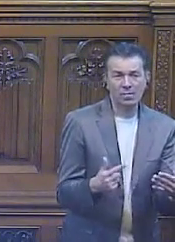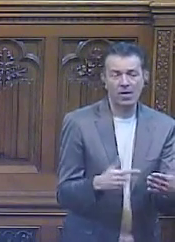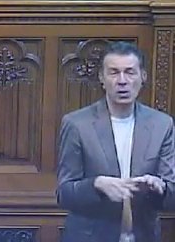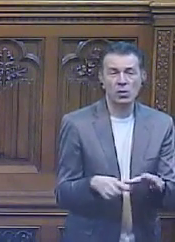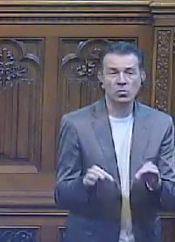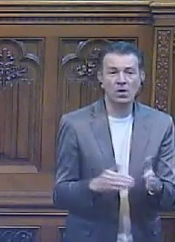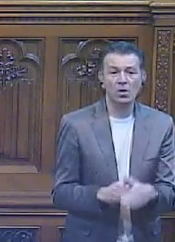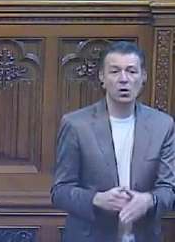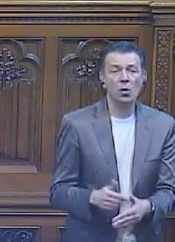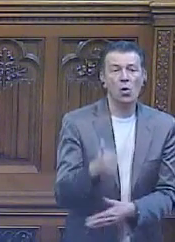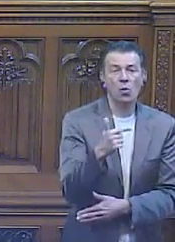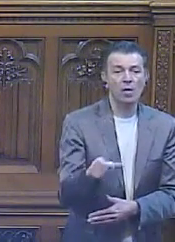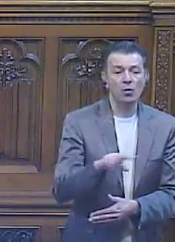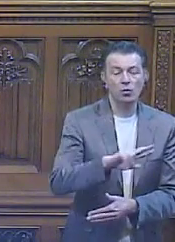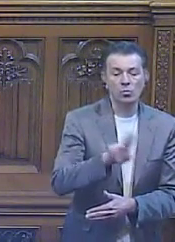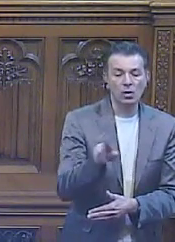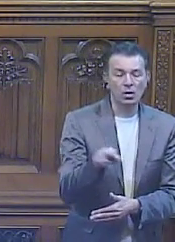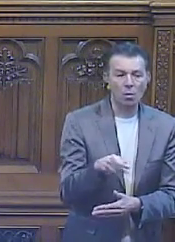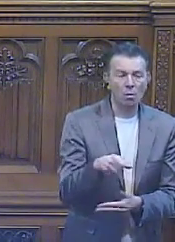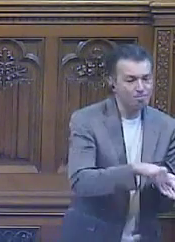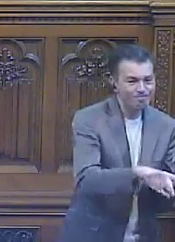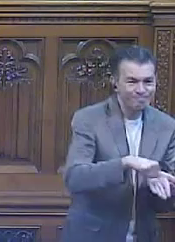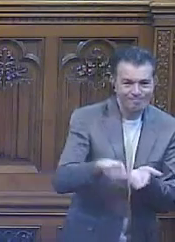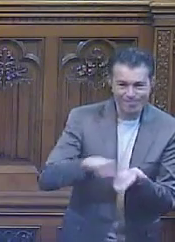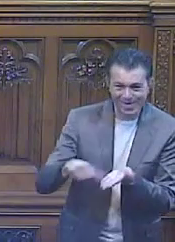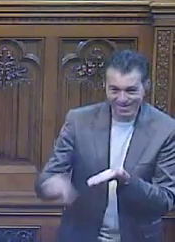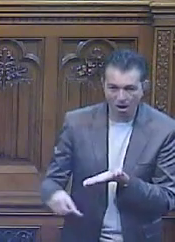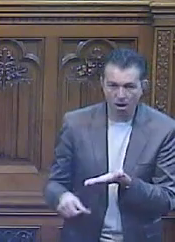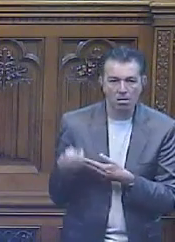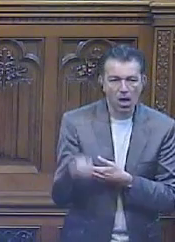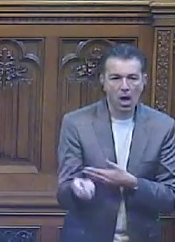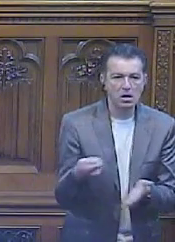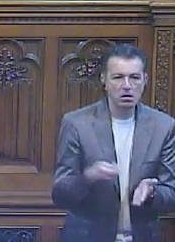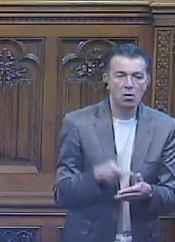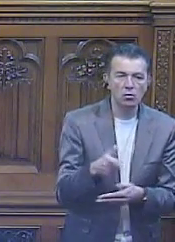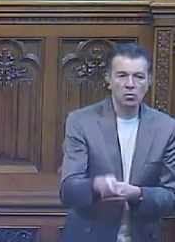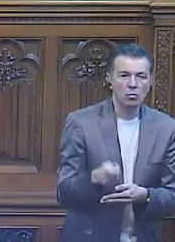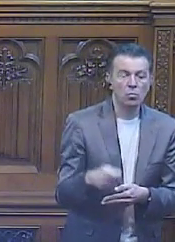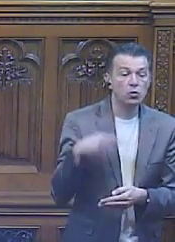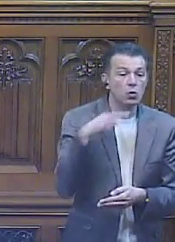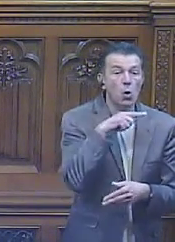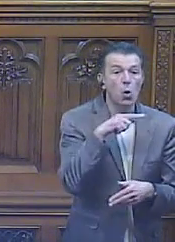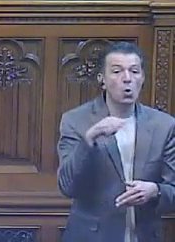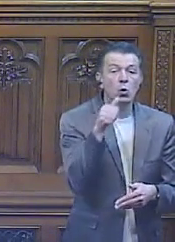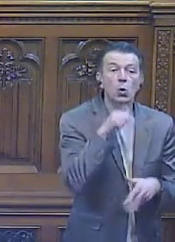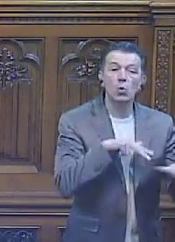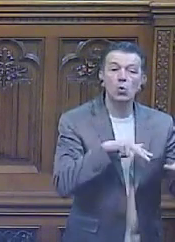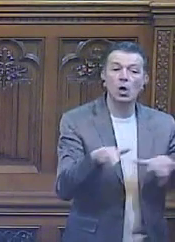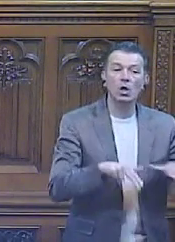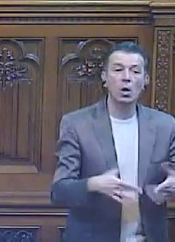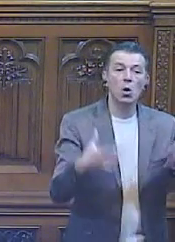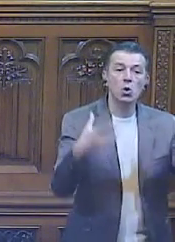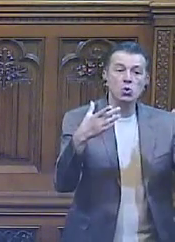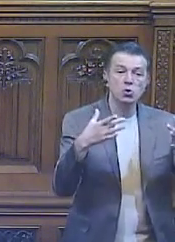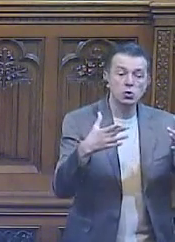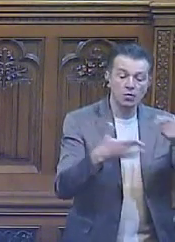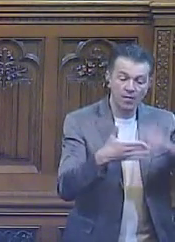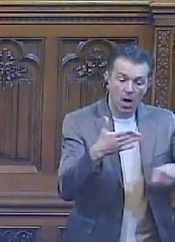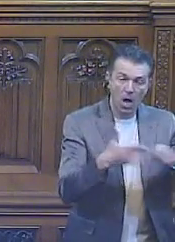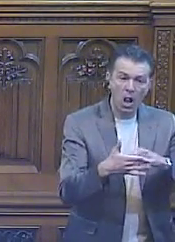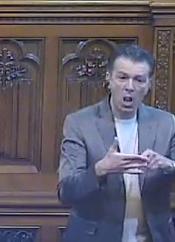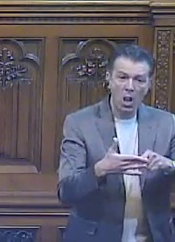noch 200 Euro an Heizkostenzuschuss ausbezahlt. So hat es die rot-grüne Regierung sofort nach der Wahl